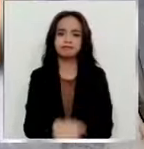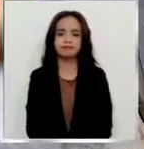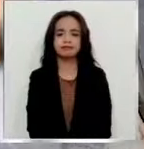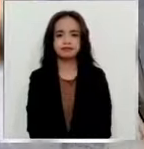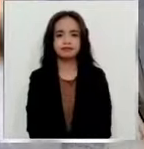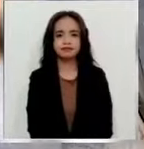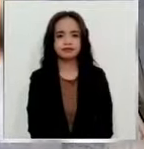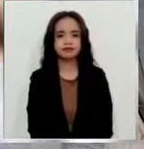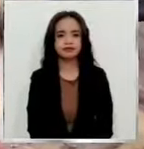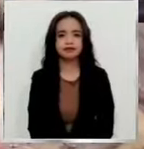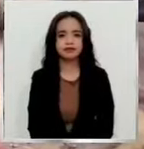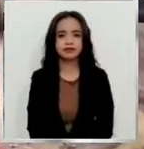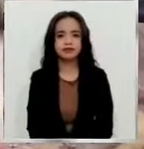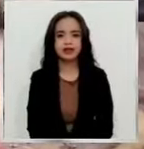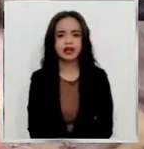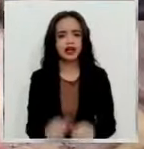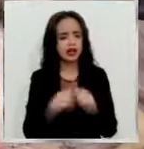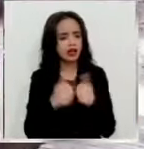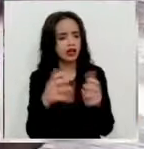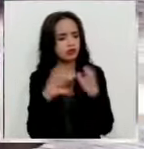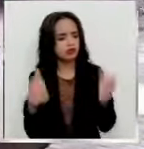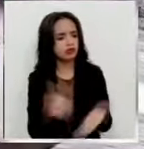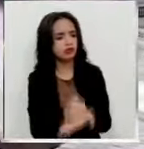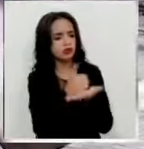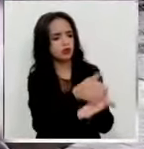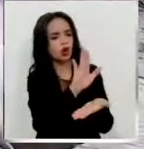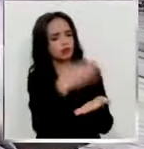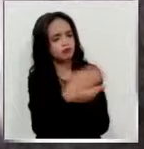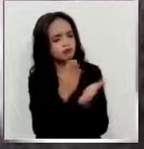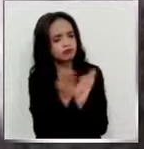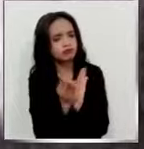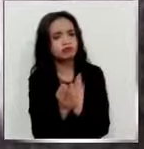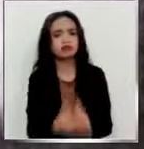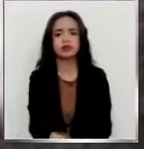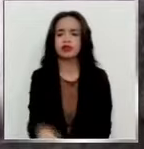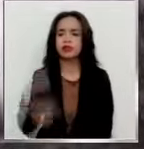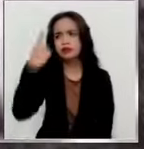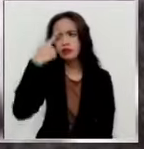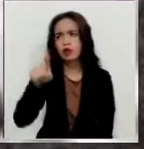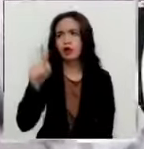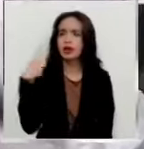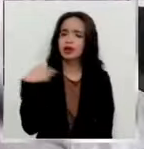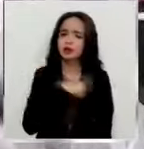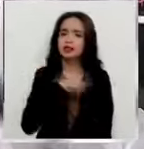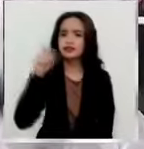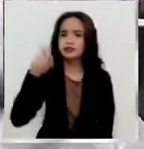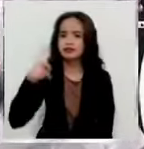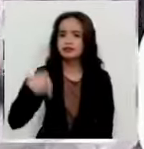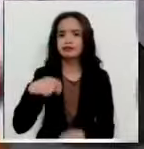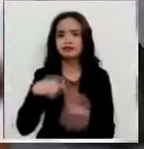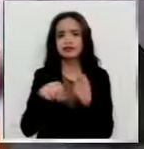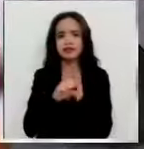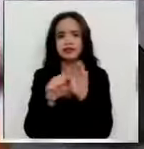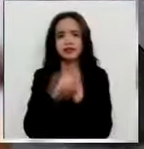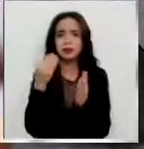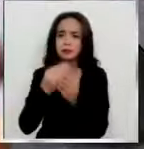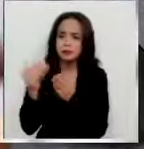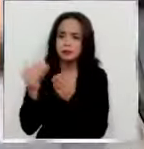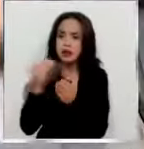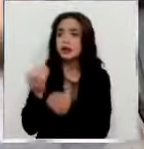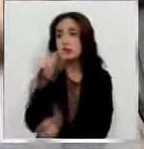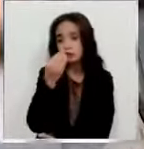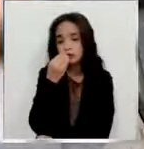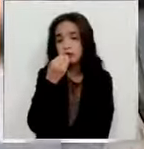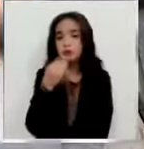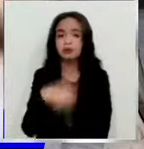Gano'ng kalaking tulong to sa panggastos ninyo? Yung pang-araw-araw namin gastos, katulad ng pagbili ng ulam. Pag nakapakyaw po